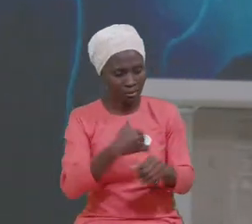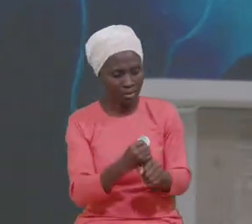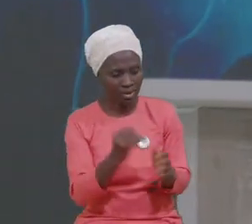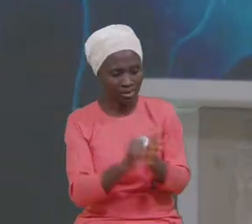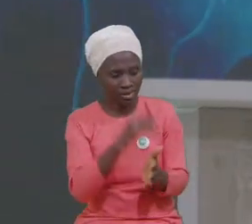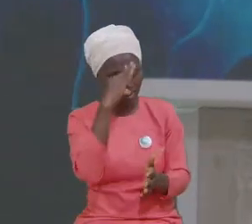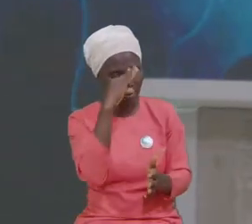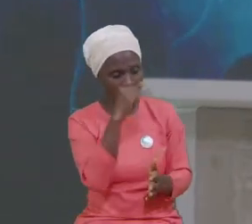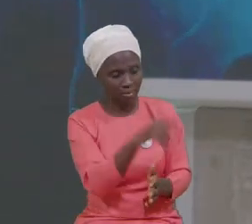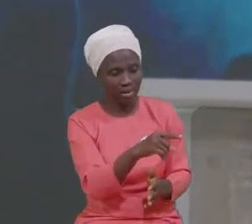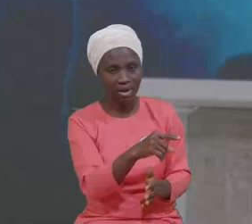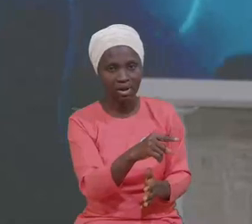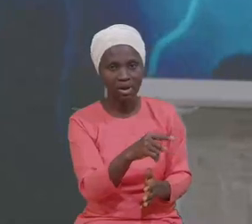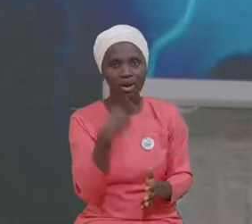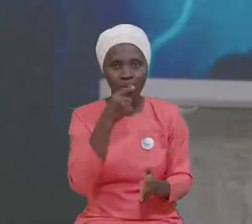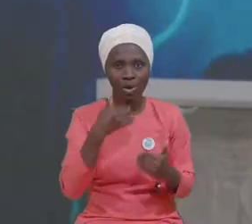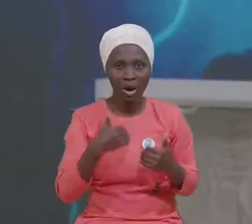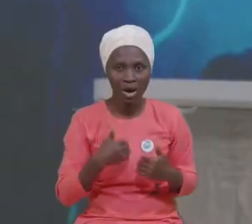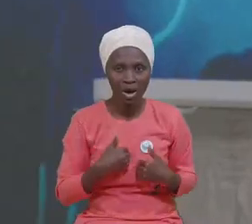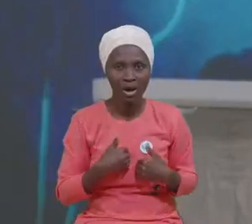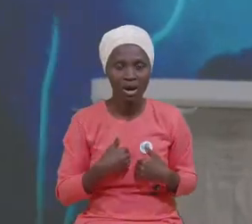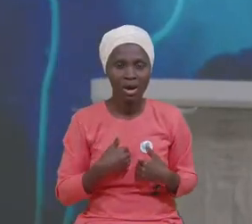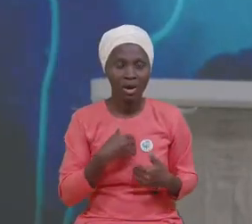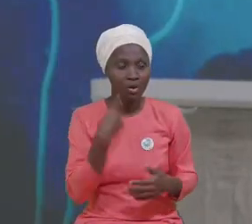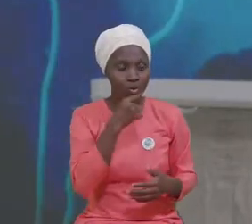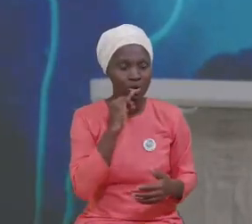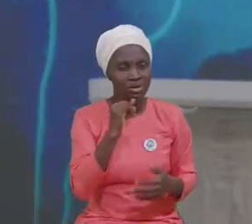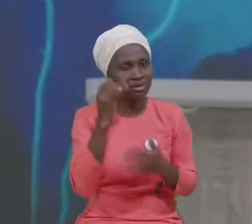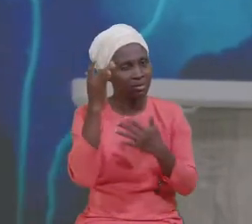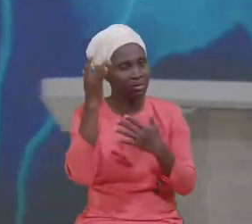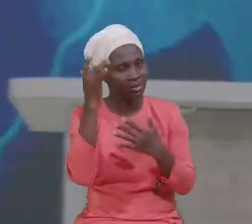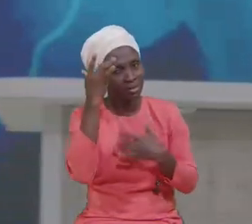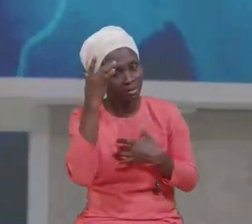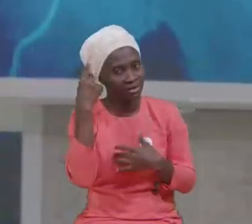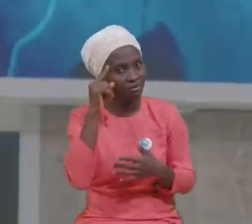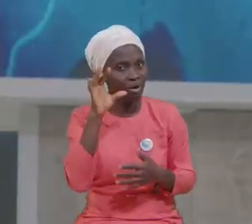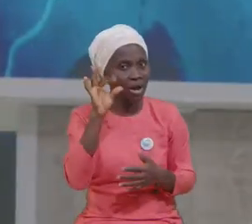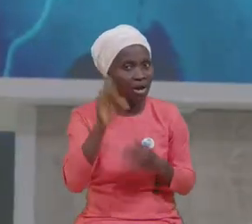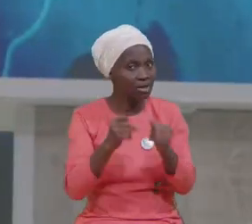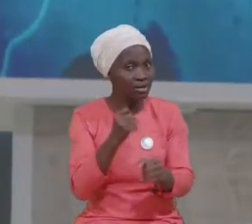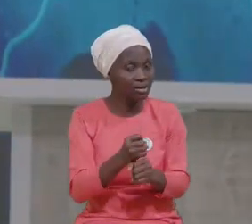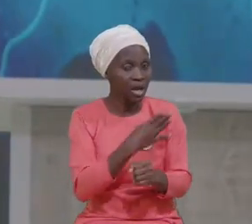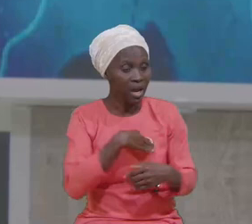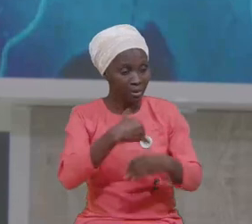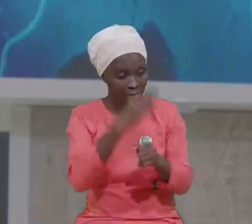et qui peut amener cet homme et qui a été malade